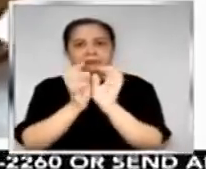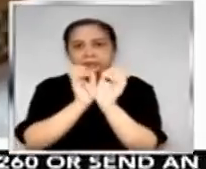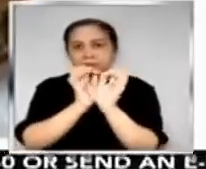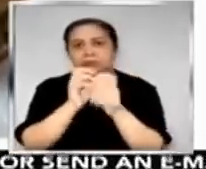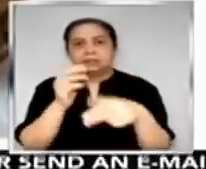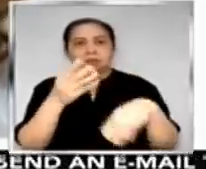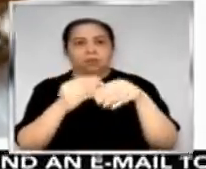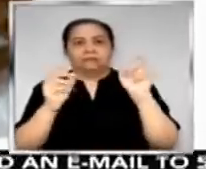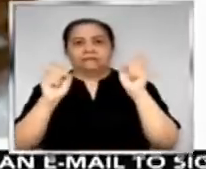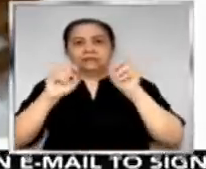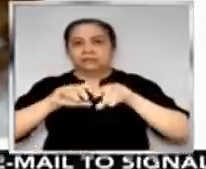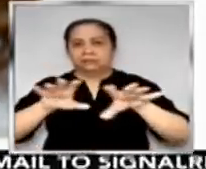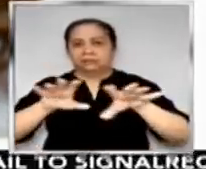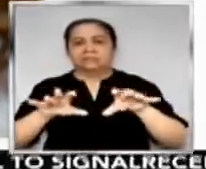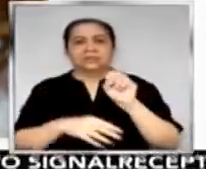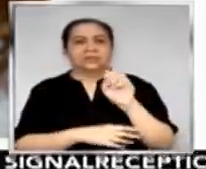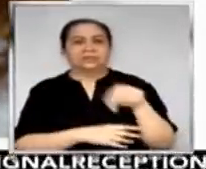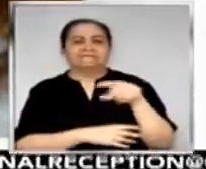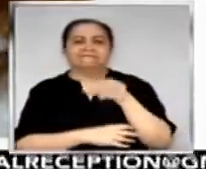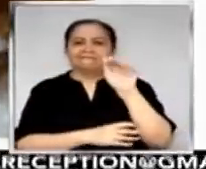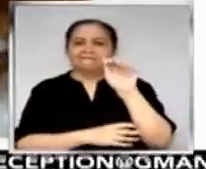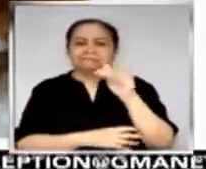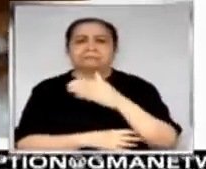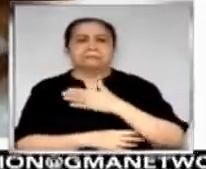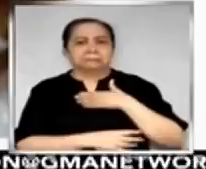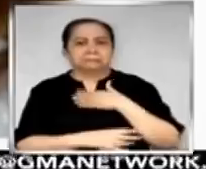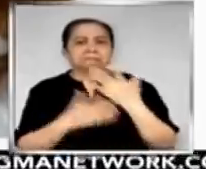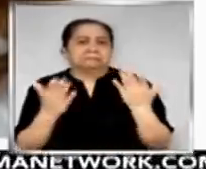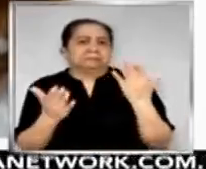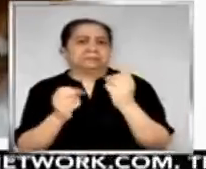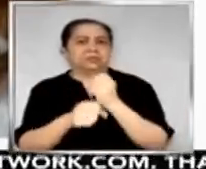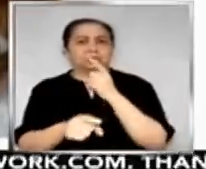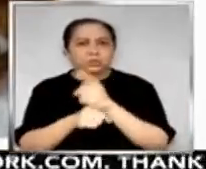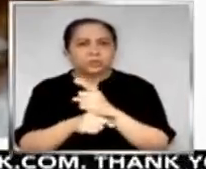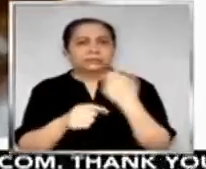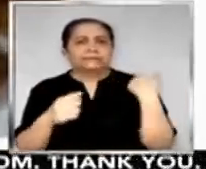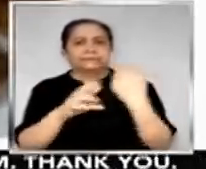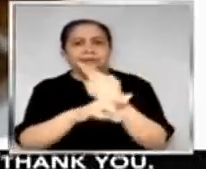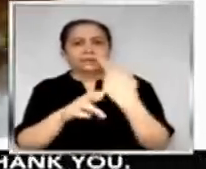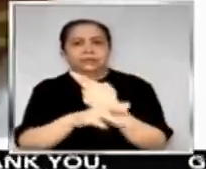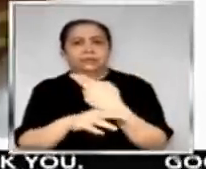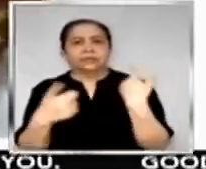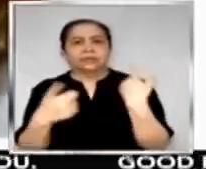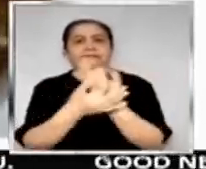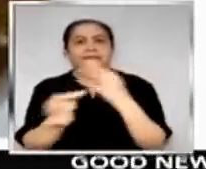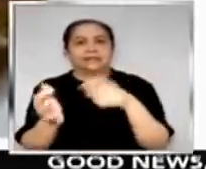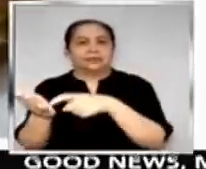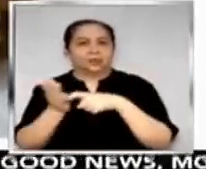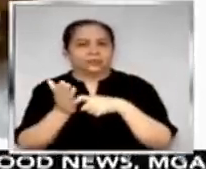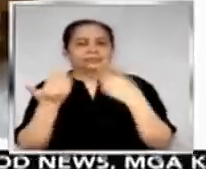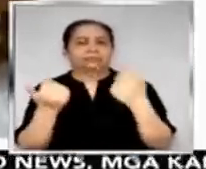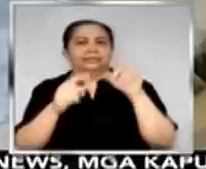transmissible. Kaya yun yung aming panawagan na kailangan siguruhin na merong regular na libre mandatory testing sa lahat ng